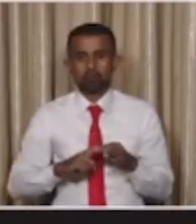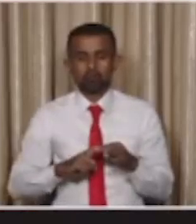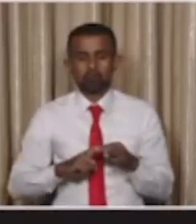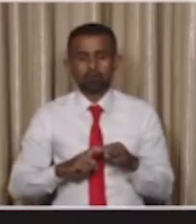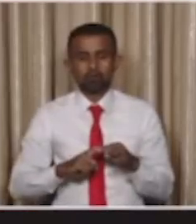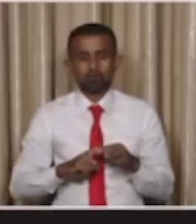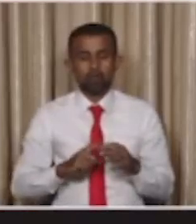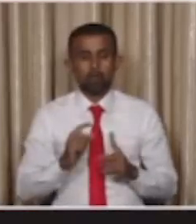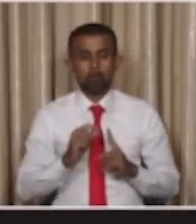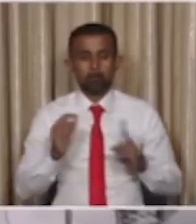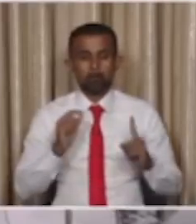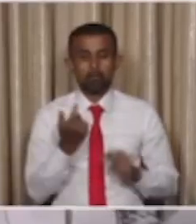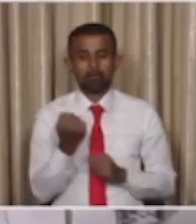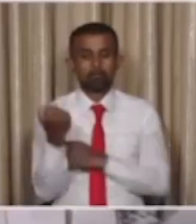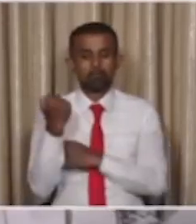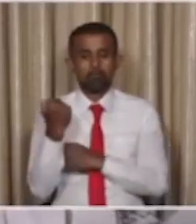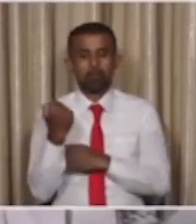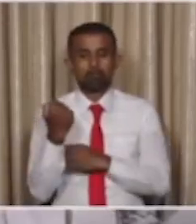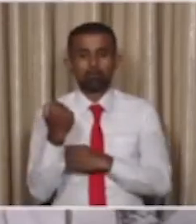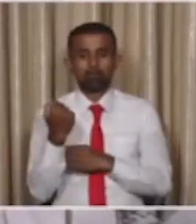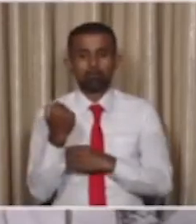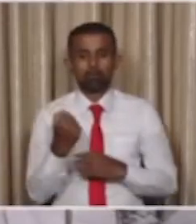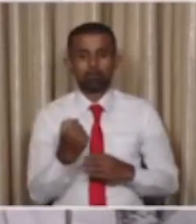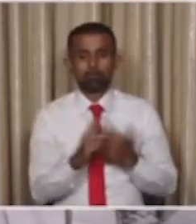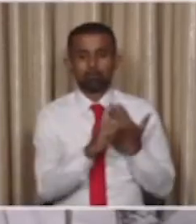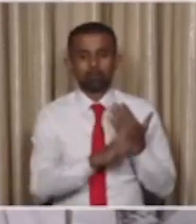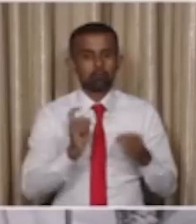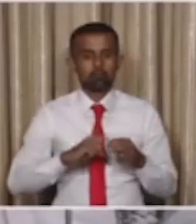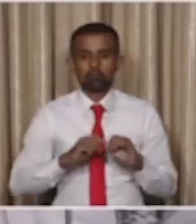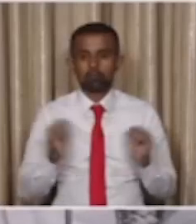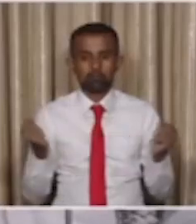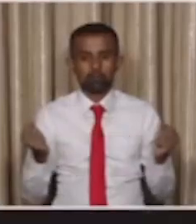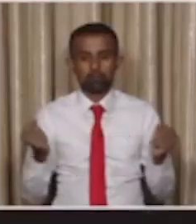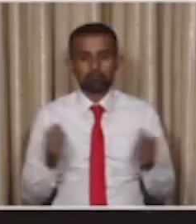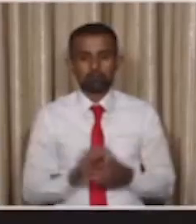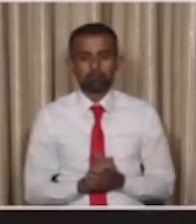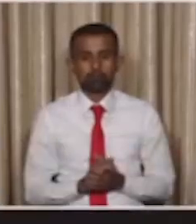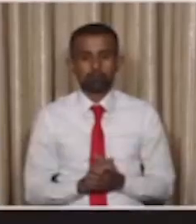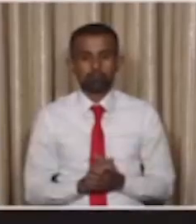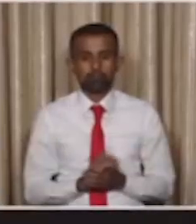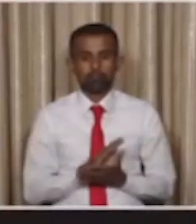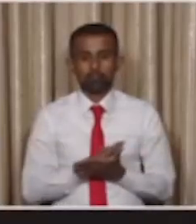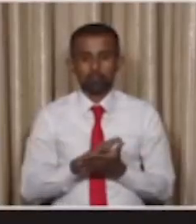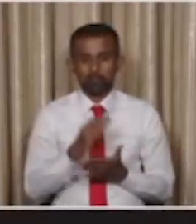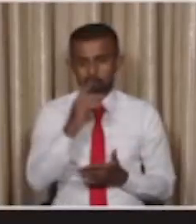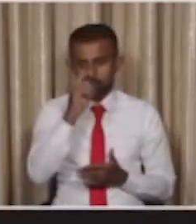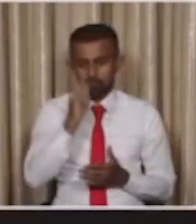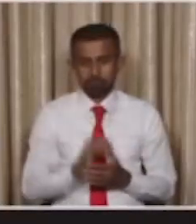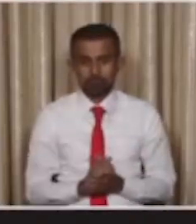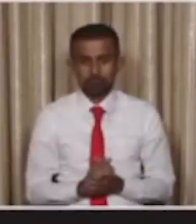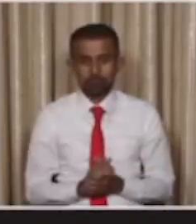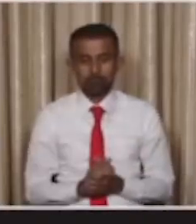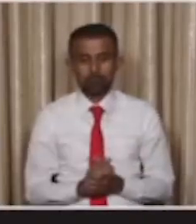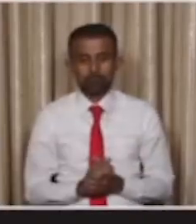තමයි පාර්ලිමේන්තුවේ මුදබලේ තියෙන්නේ. රීති ප්‍රශ්නයක් නෙවෙයි. බහේරත් මැතිතුමා පොඩ